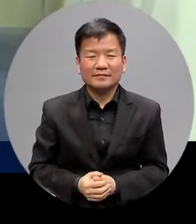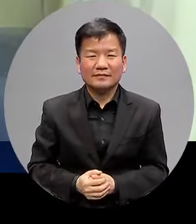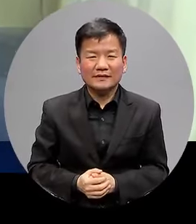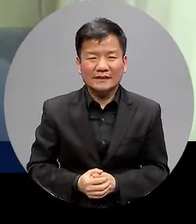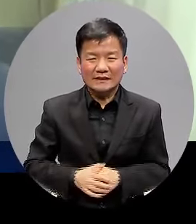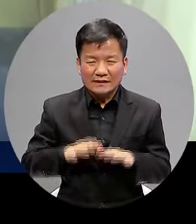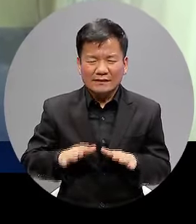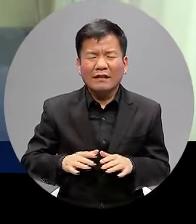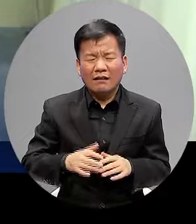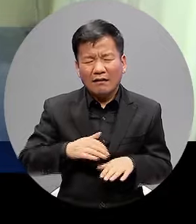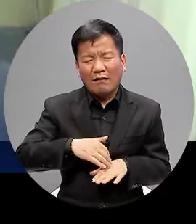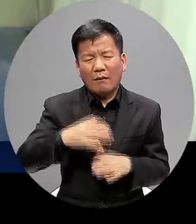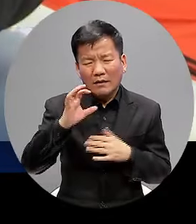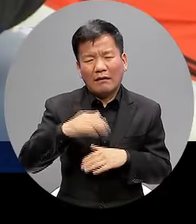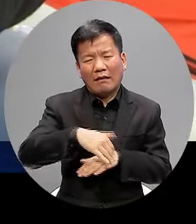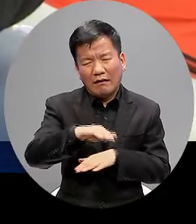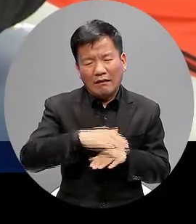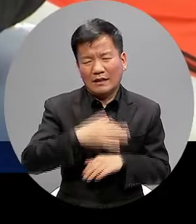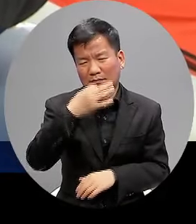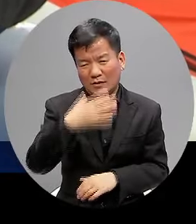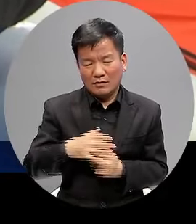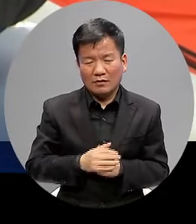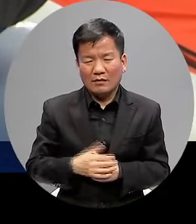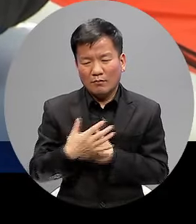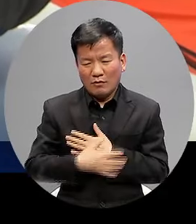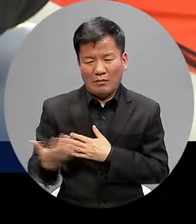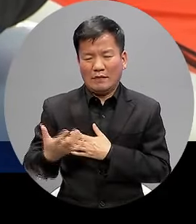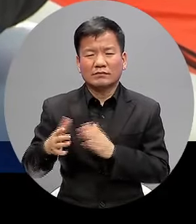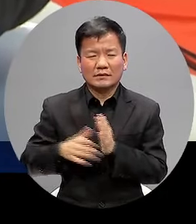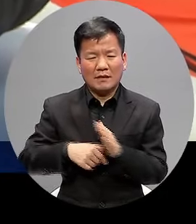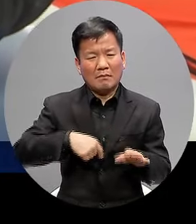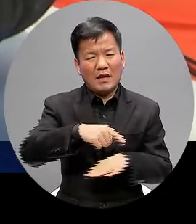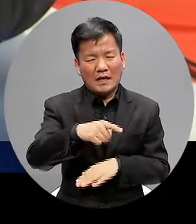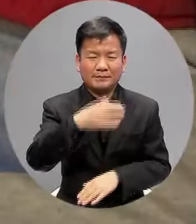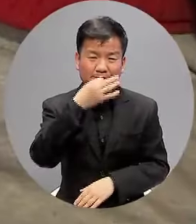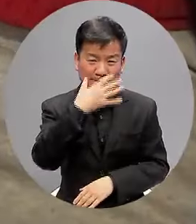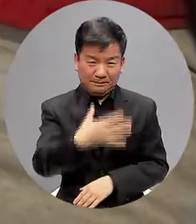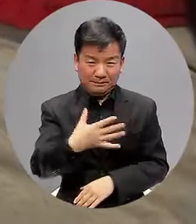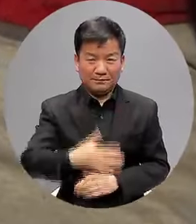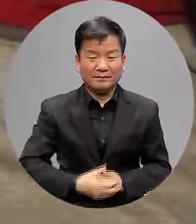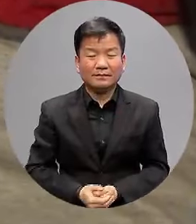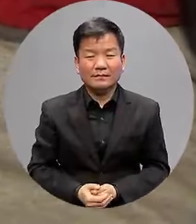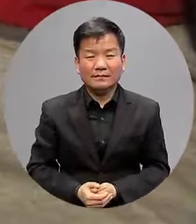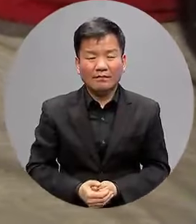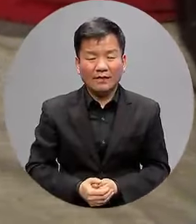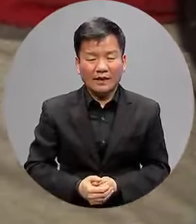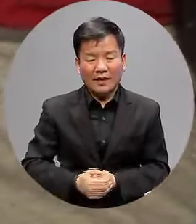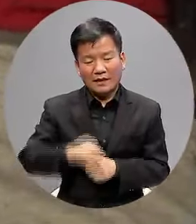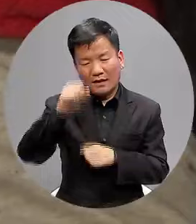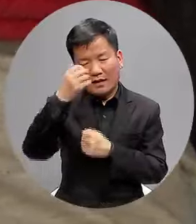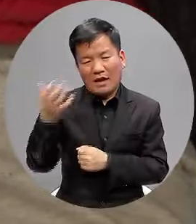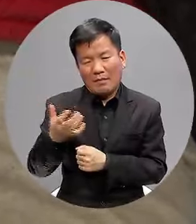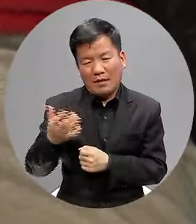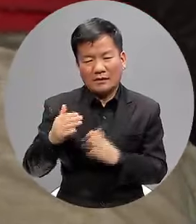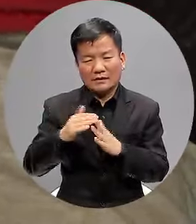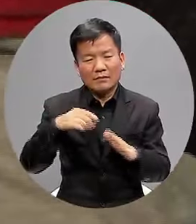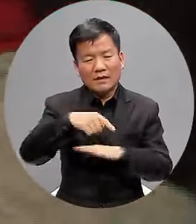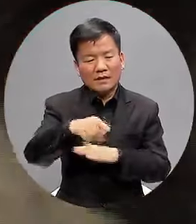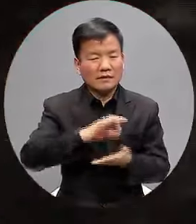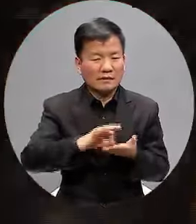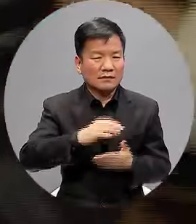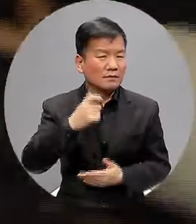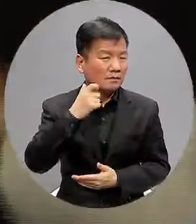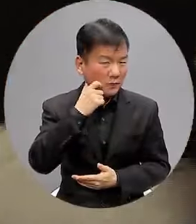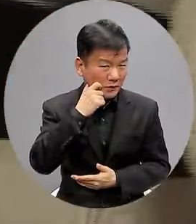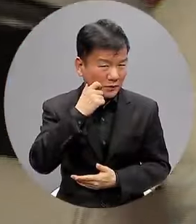너무 힘들었어요. 몸이 안 좋을 때는 밖에 나오는 게 정말 힘들어요. 다리가 불편해 집 밖 화장실을 사용하지